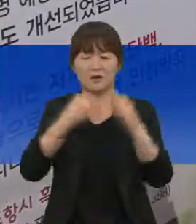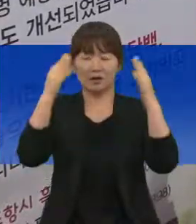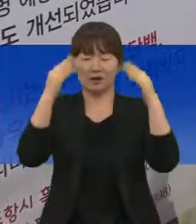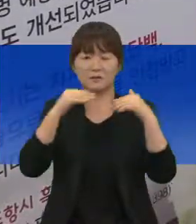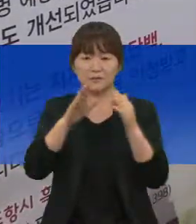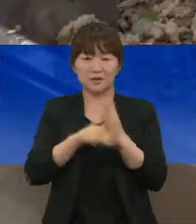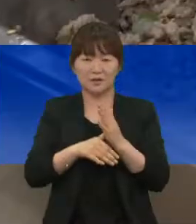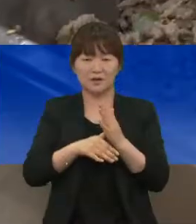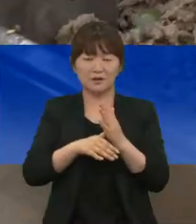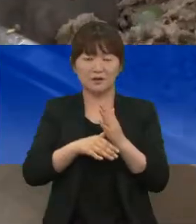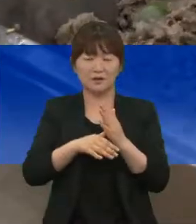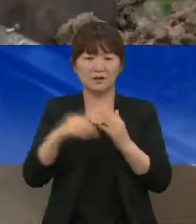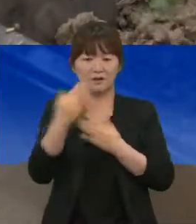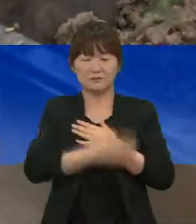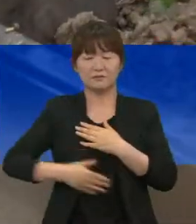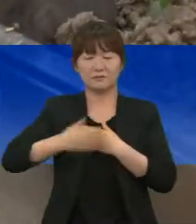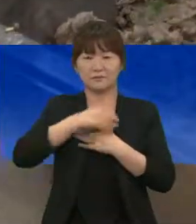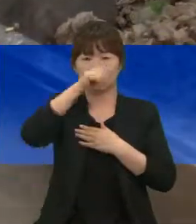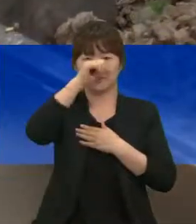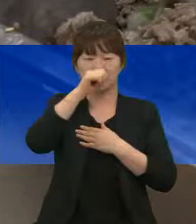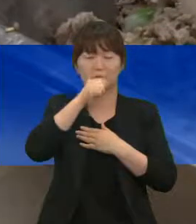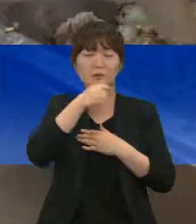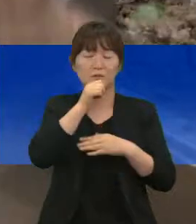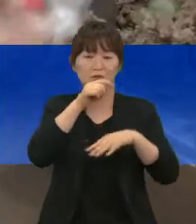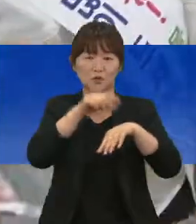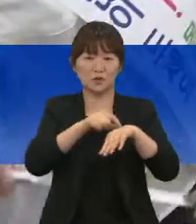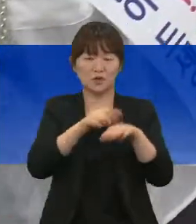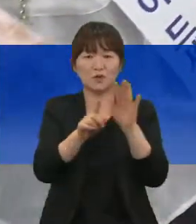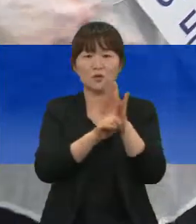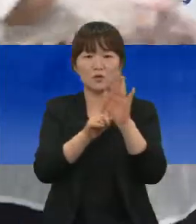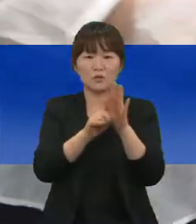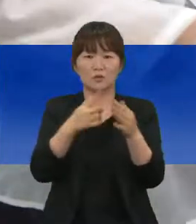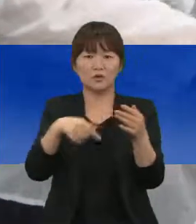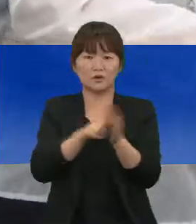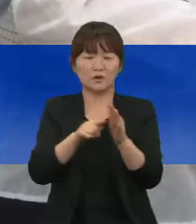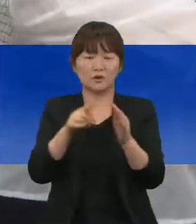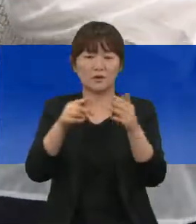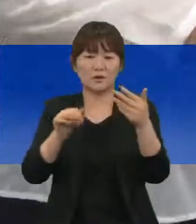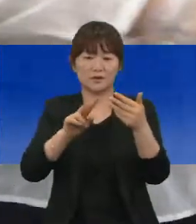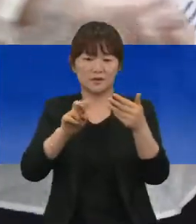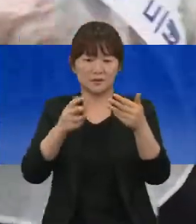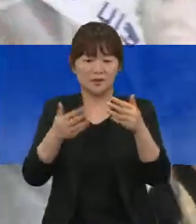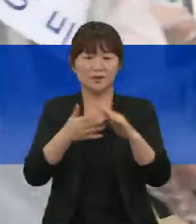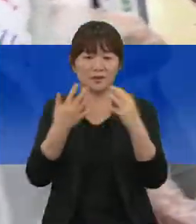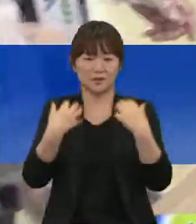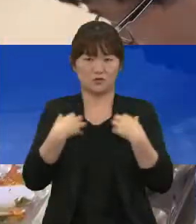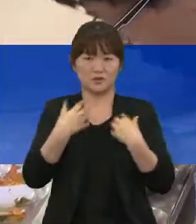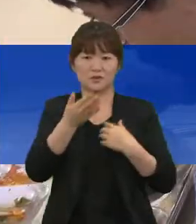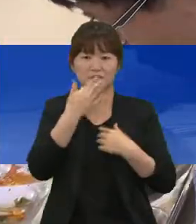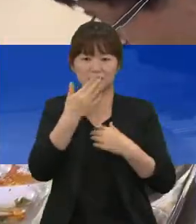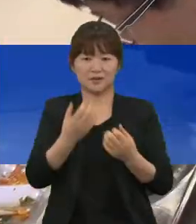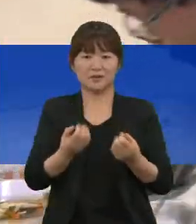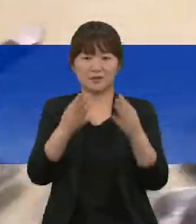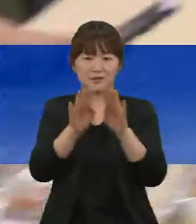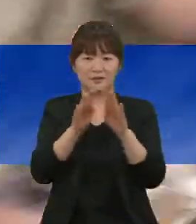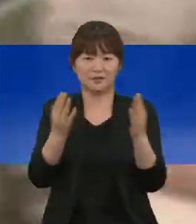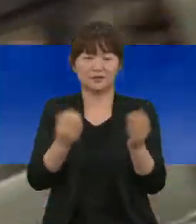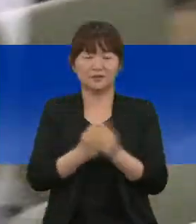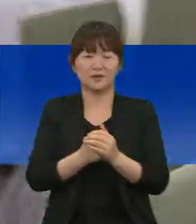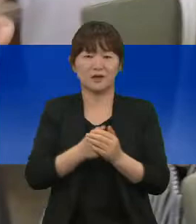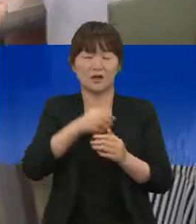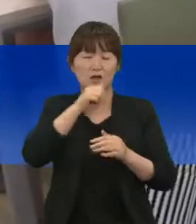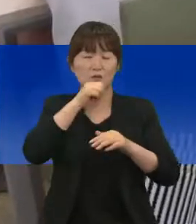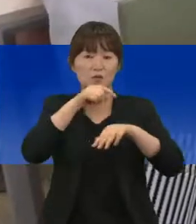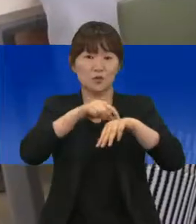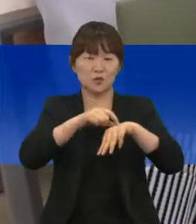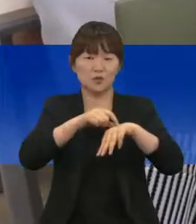여름철 보양식으로 각광받고 있는 염소고기 홍보를 위해 8월 28일 시청에서 시식 행사를 가졌습니다. 이날 행사는